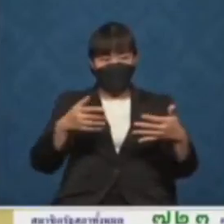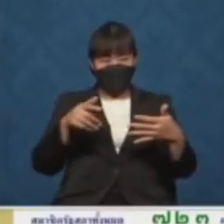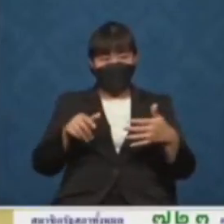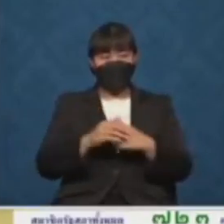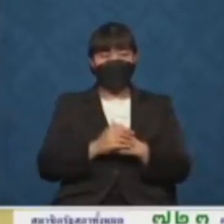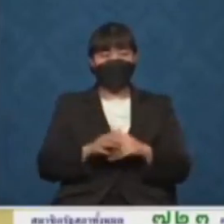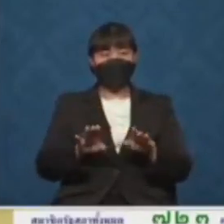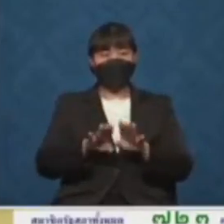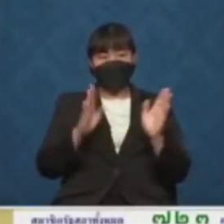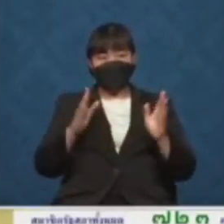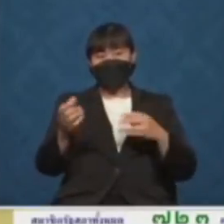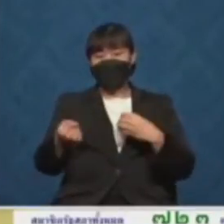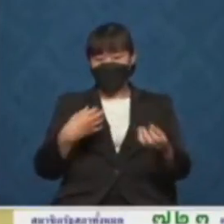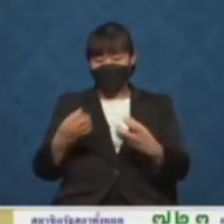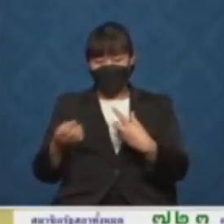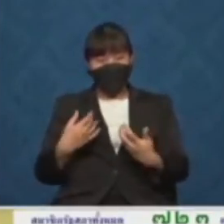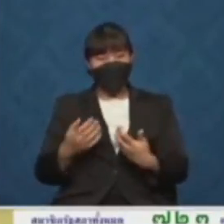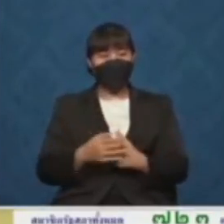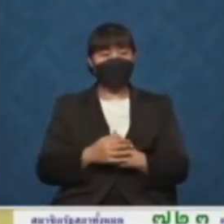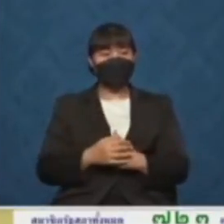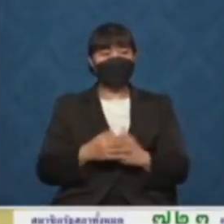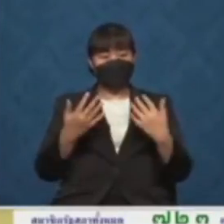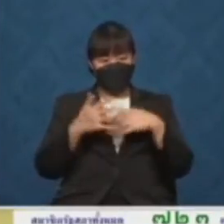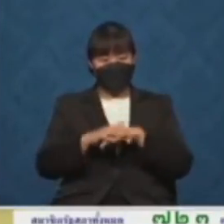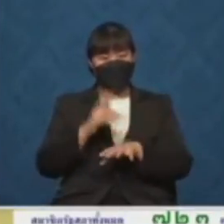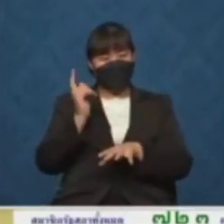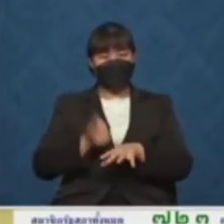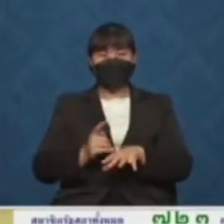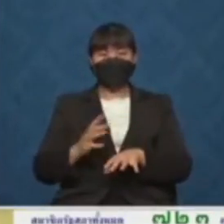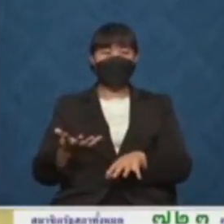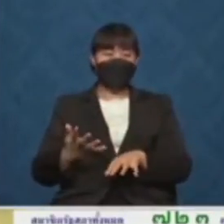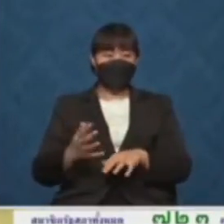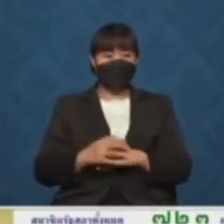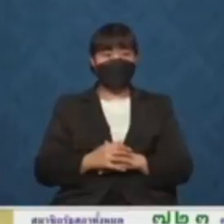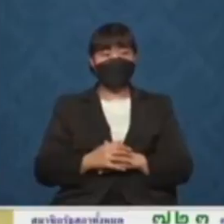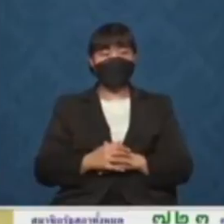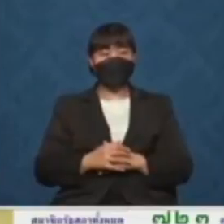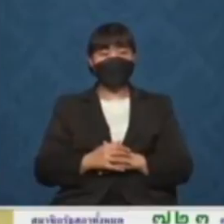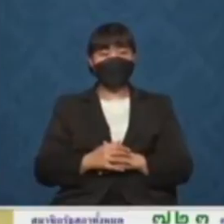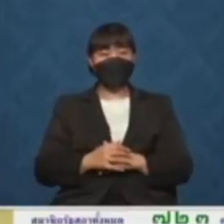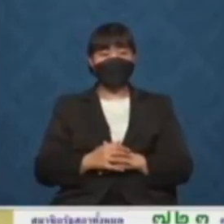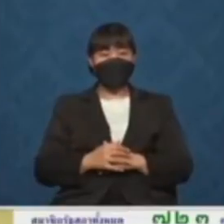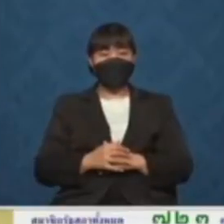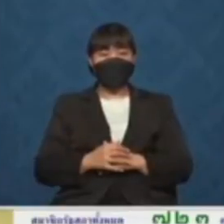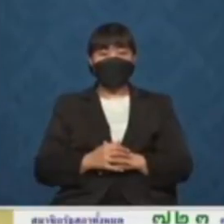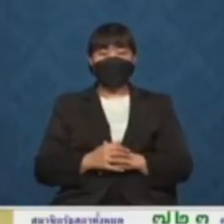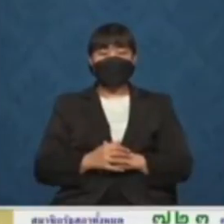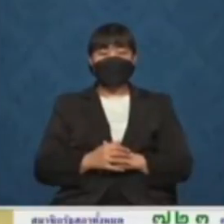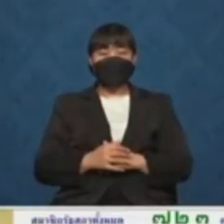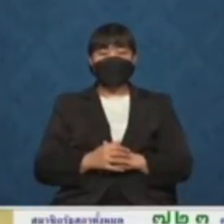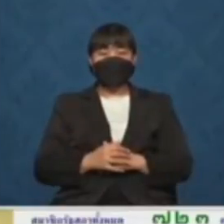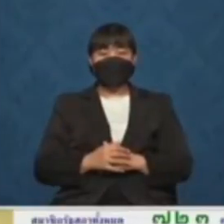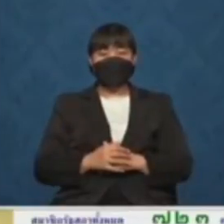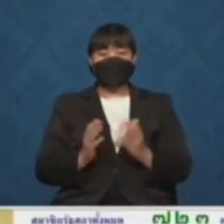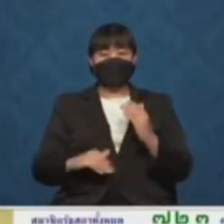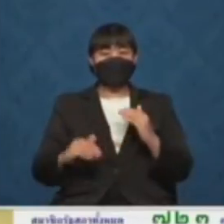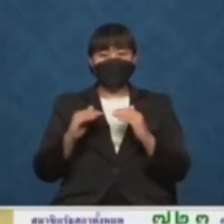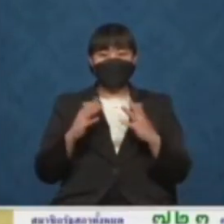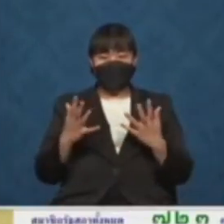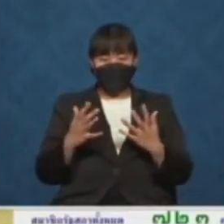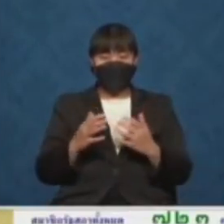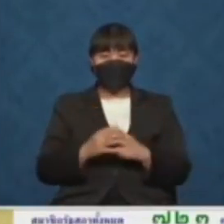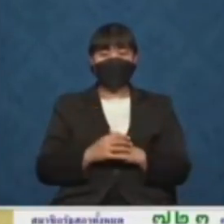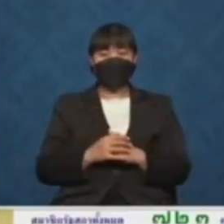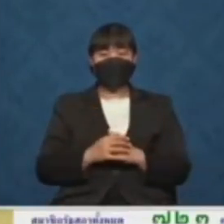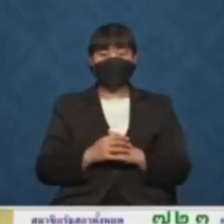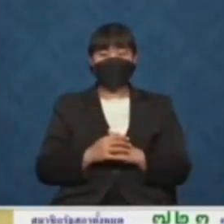มีสวรวอยกว้างขวางที่ประชาชนเขาไปมสวร่วมได้อยางแ้จริงอันนี้คอความไม่ชอบทำในแ่ของที่มาและเปนเหุผลว่